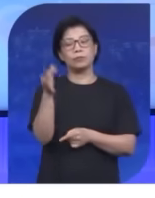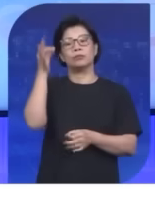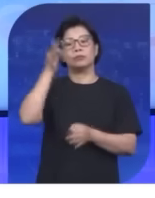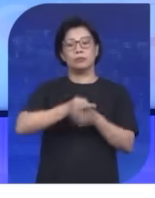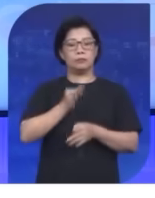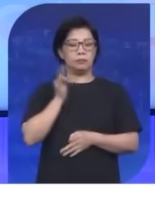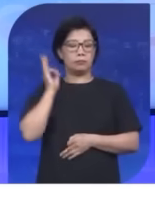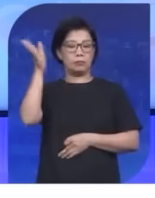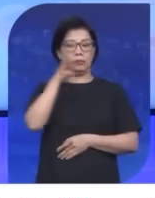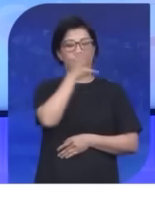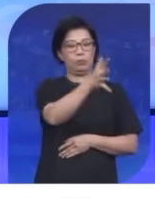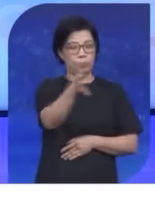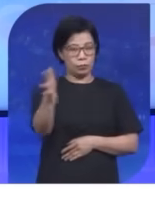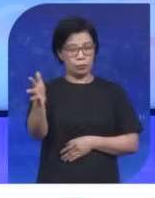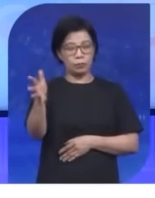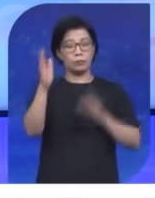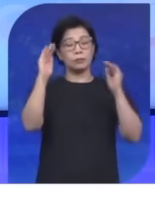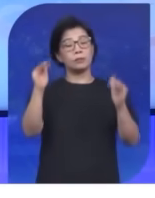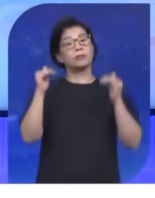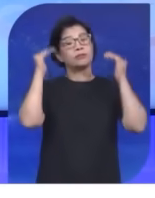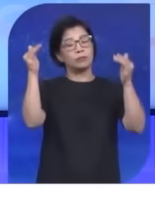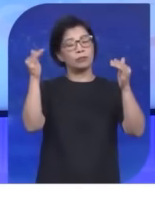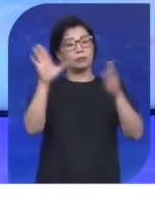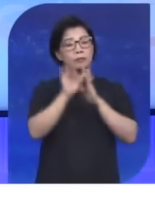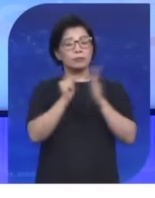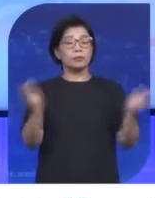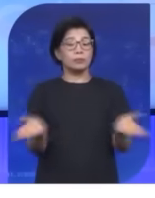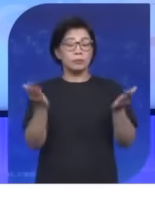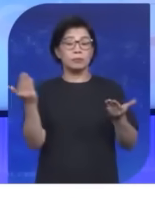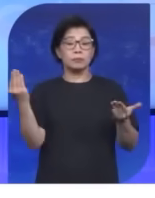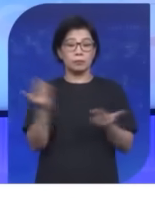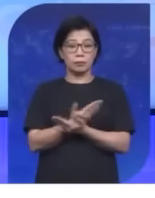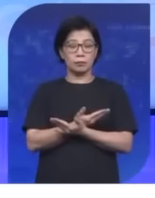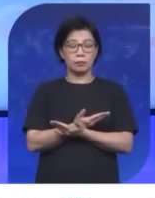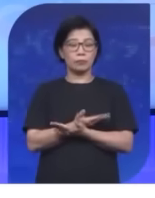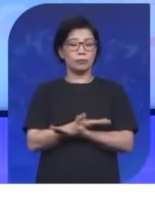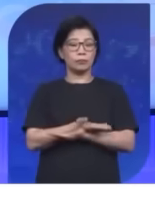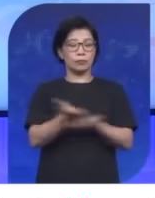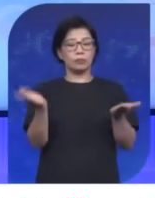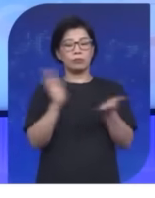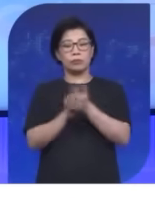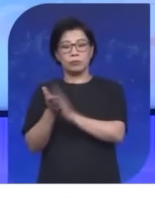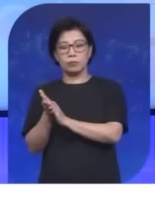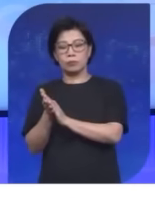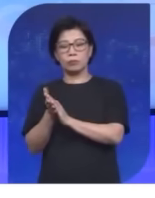tương lai của quốc gia và dân tộc. Hy vọng rằng với những chính sách khuyến sinh mới sẽ tạo thêm động lực cho nhiều cặp vợ chồng trong việc sinh con.